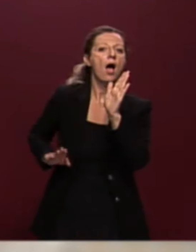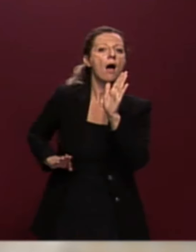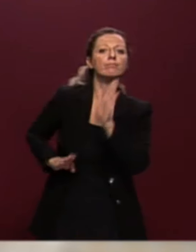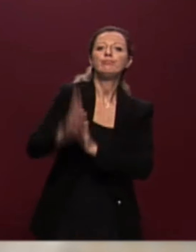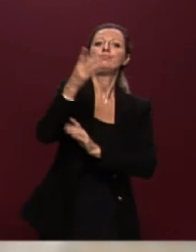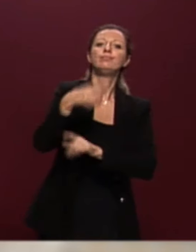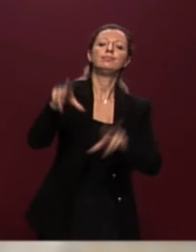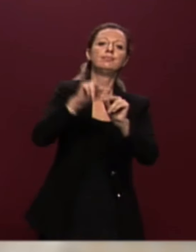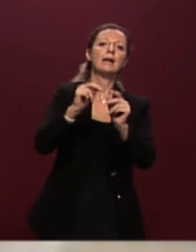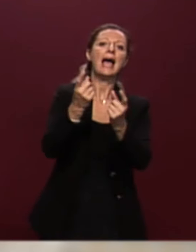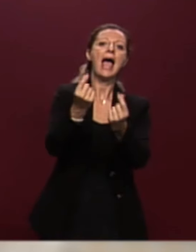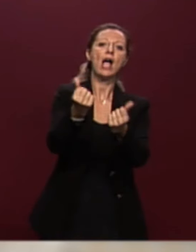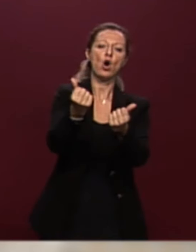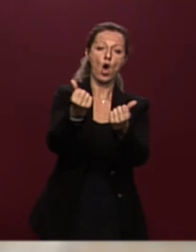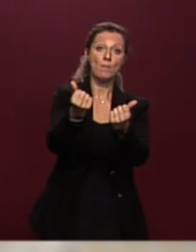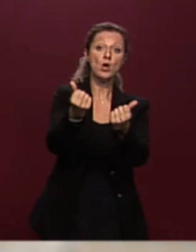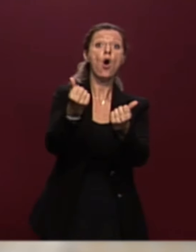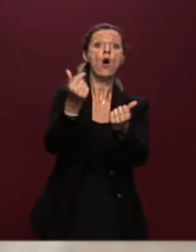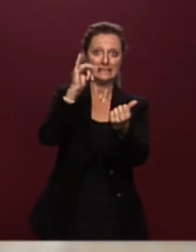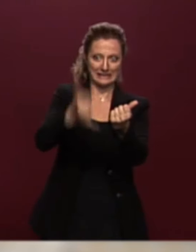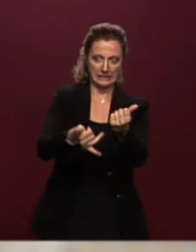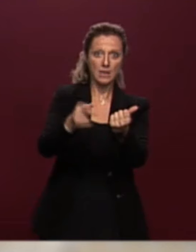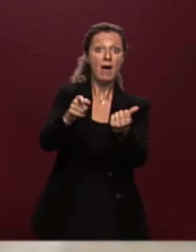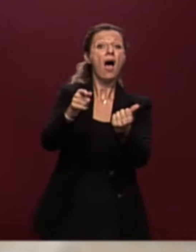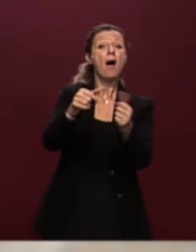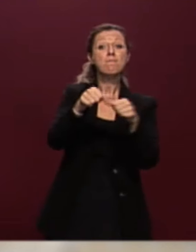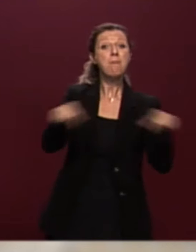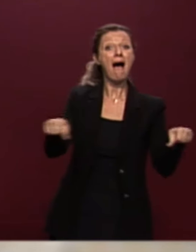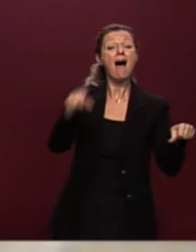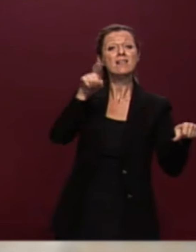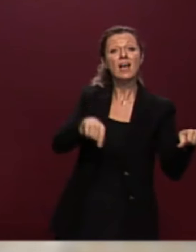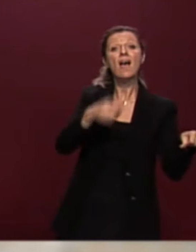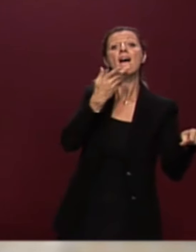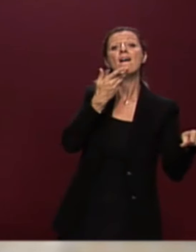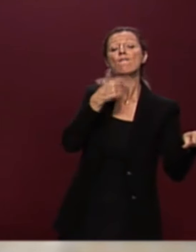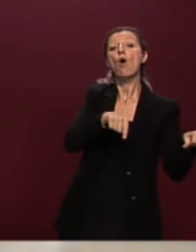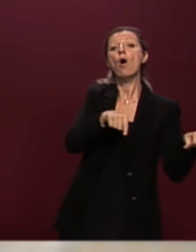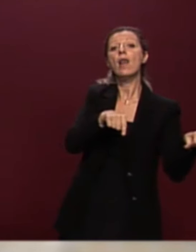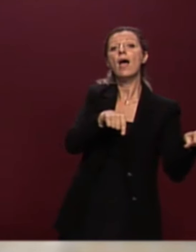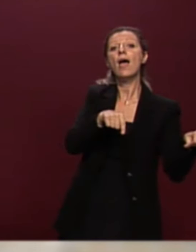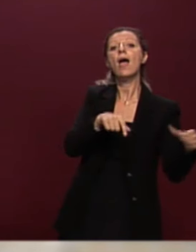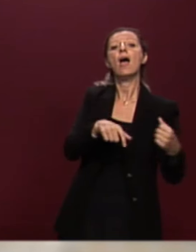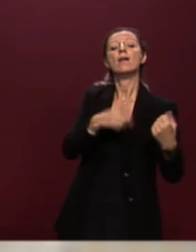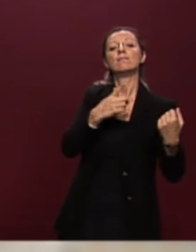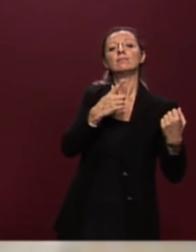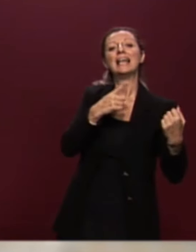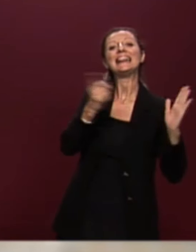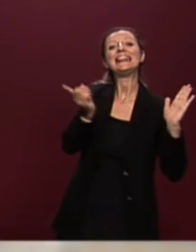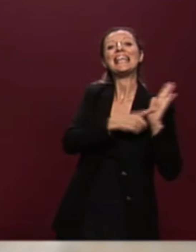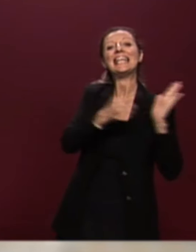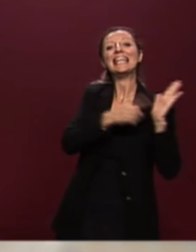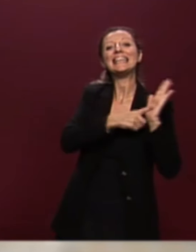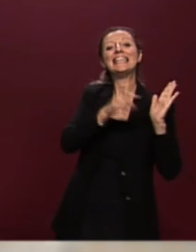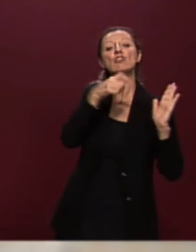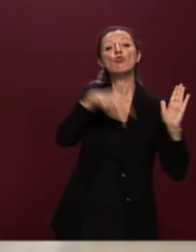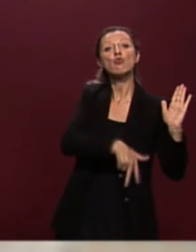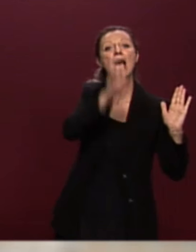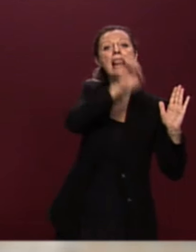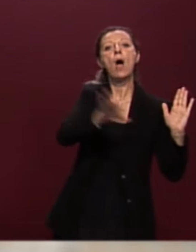economico metteva al centro l'applicazione del pilastro europeo dei diritti